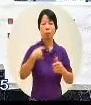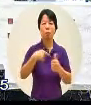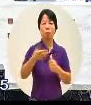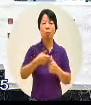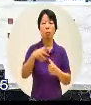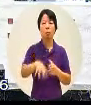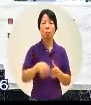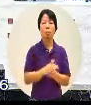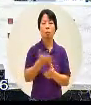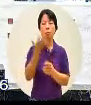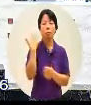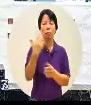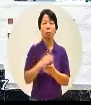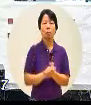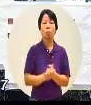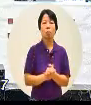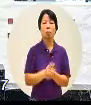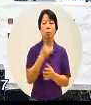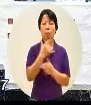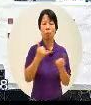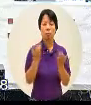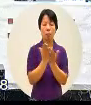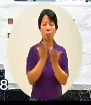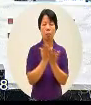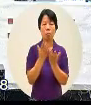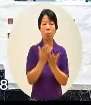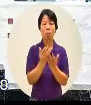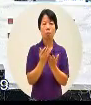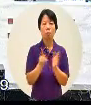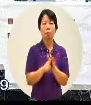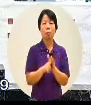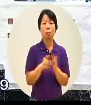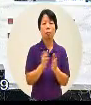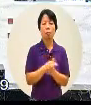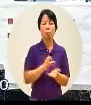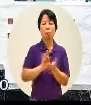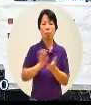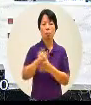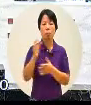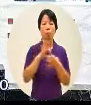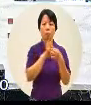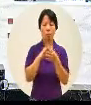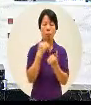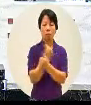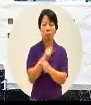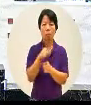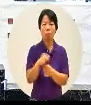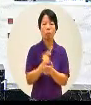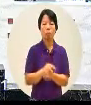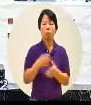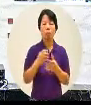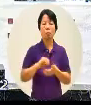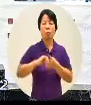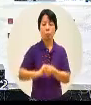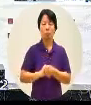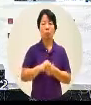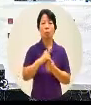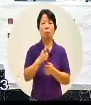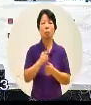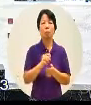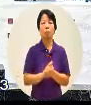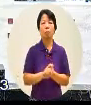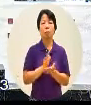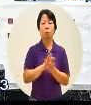年国教。过去咱的年代哦，过去的年代拢是用联考哦，联考就定了生死哦。但